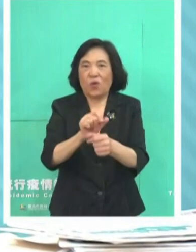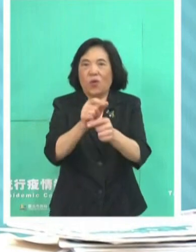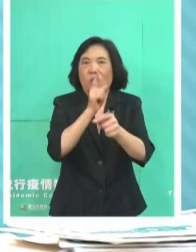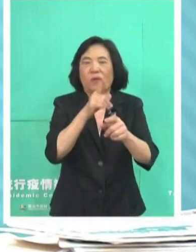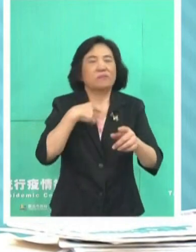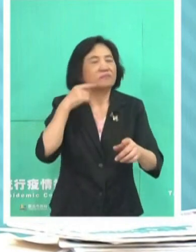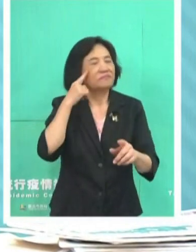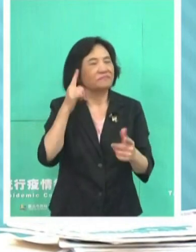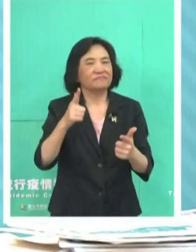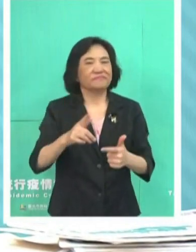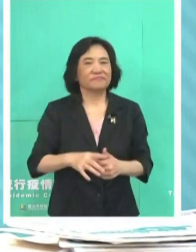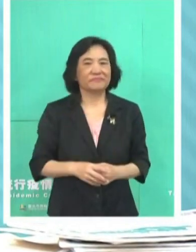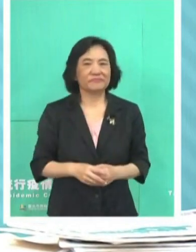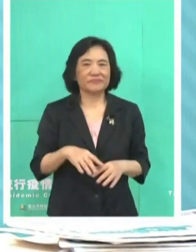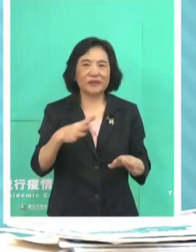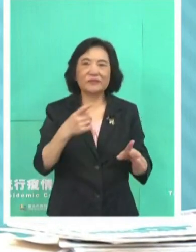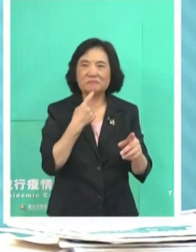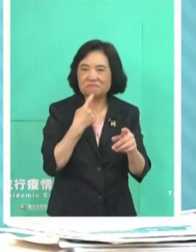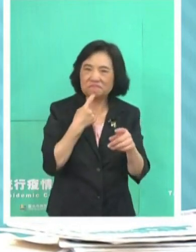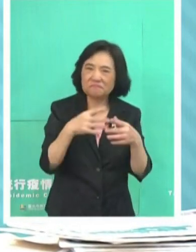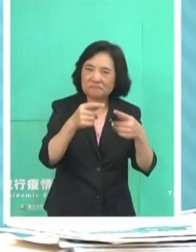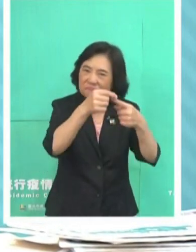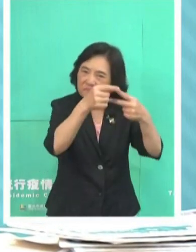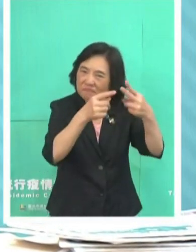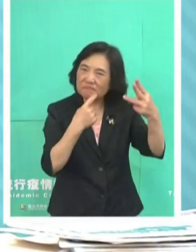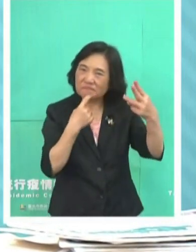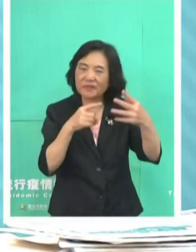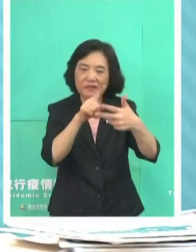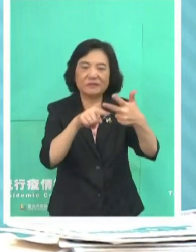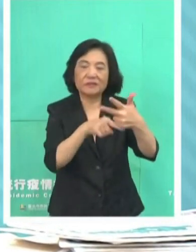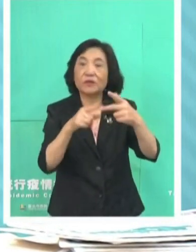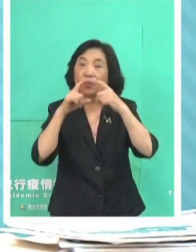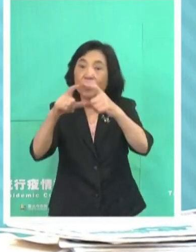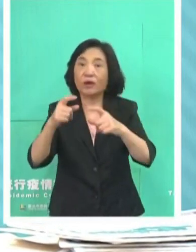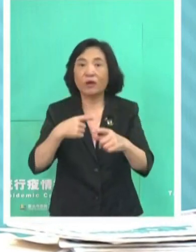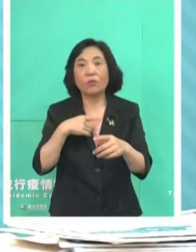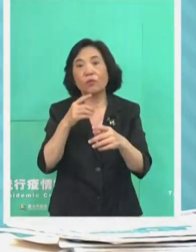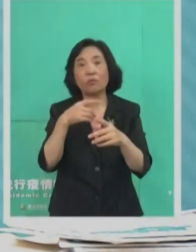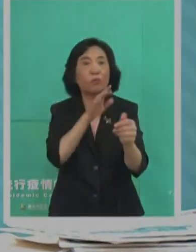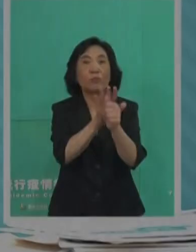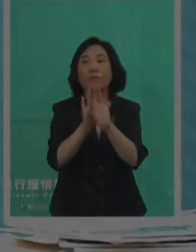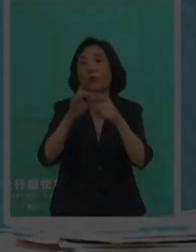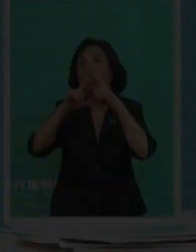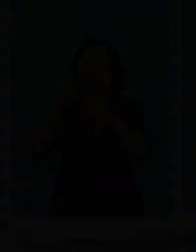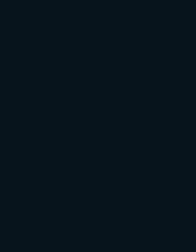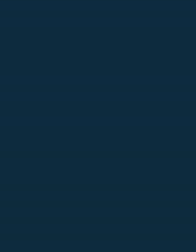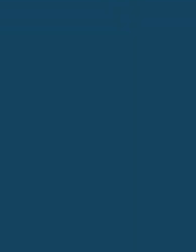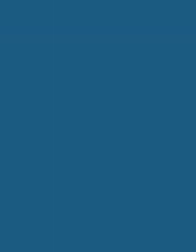但是有很多的这种疑问，你知道吗？那就朱立伦去回答，我为什么替他回答？